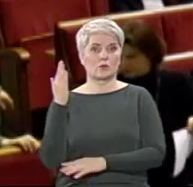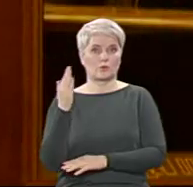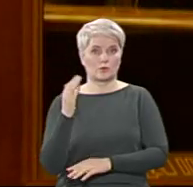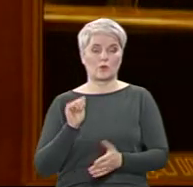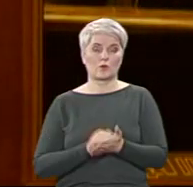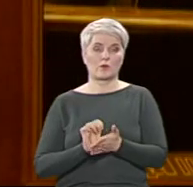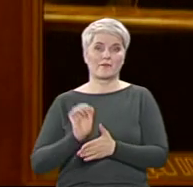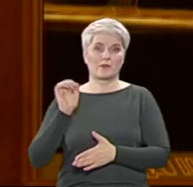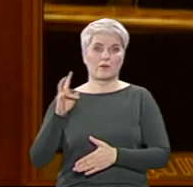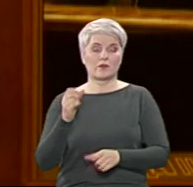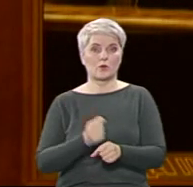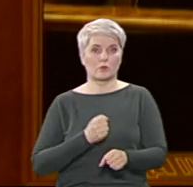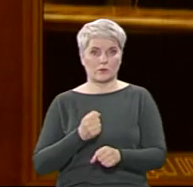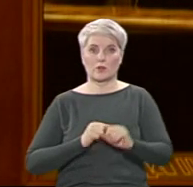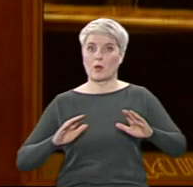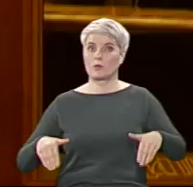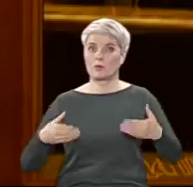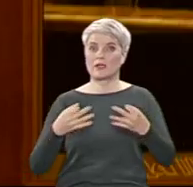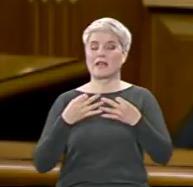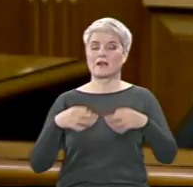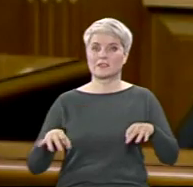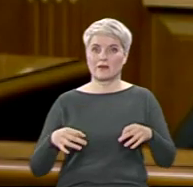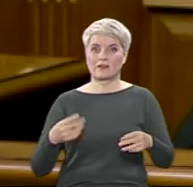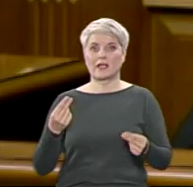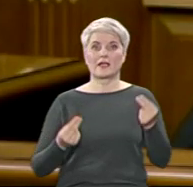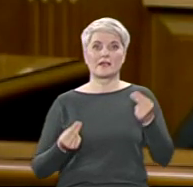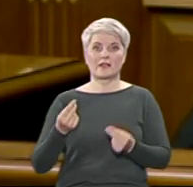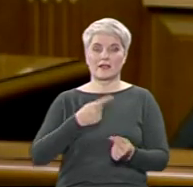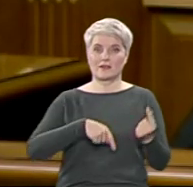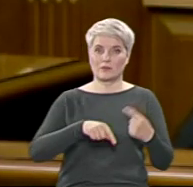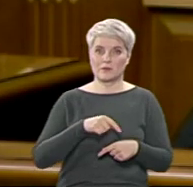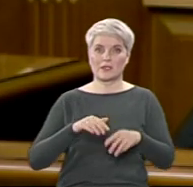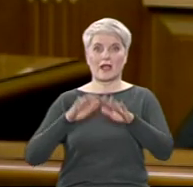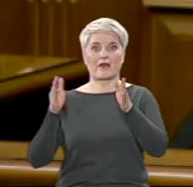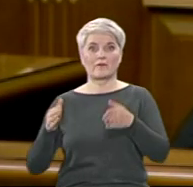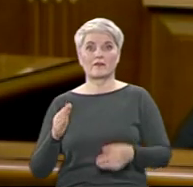доопрацювання. Законопроєкт пропонує легалізувати азартні ігри та гральні автомати, але тільки в 3 та